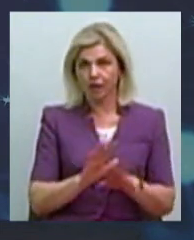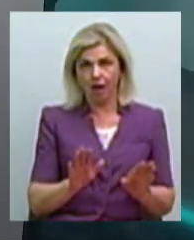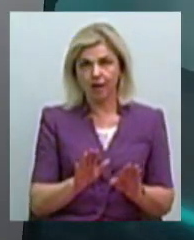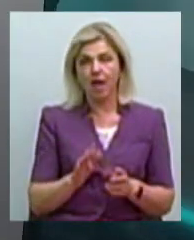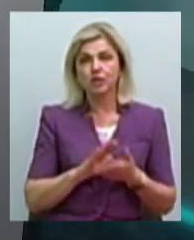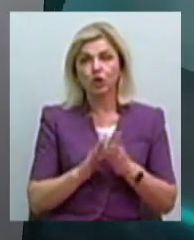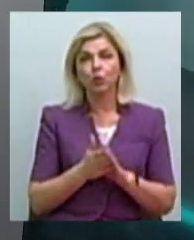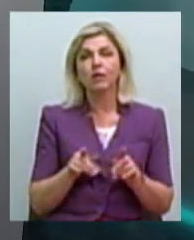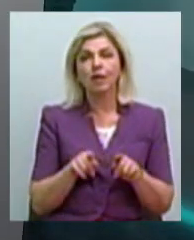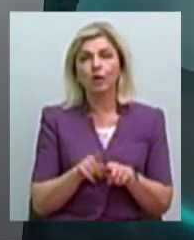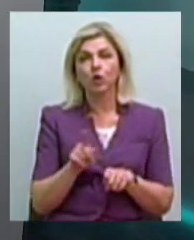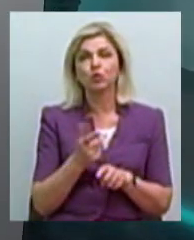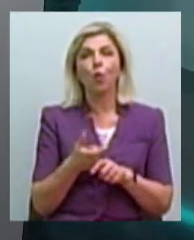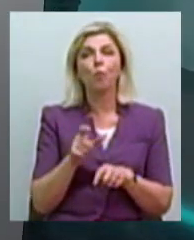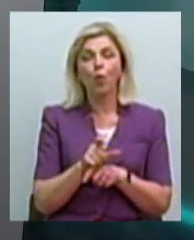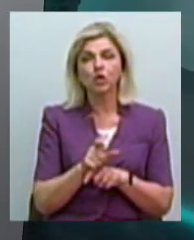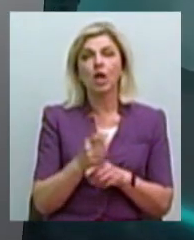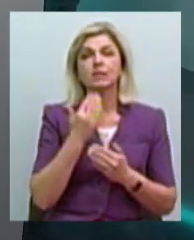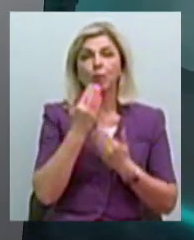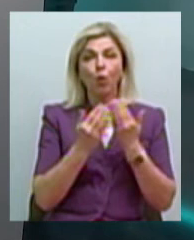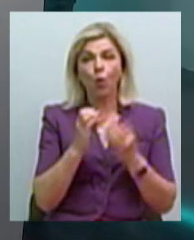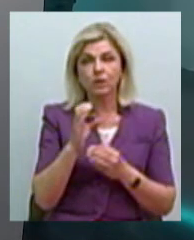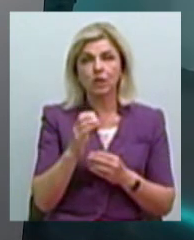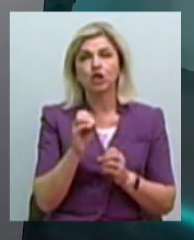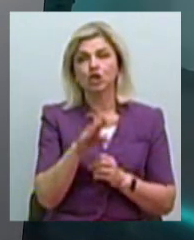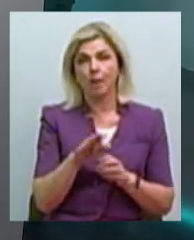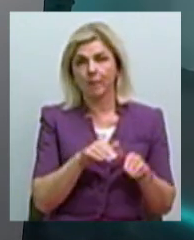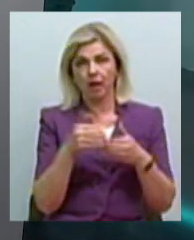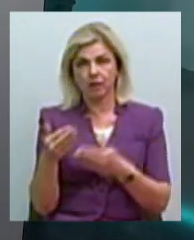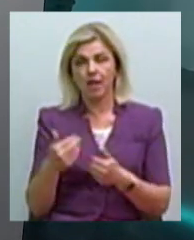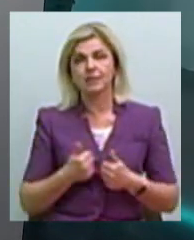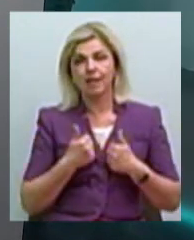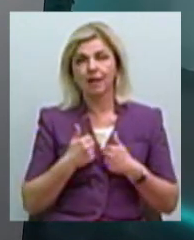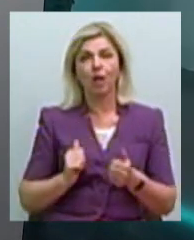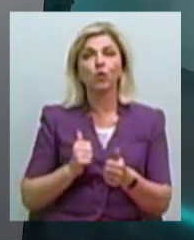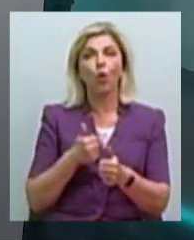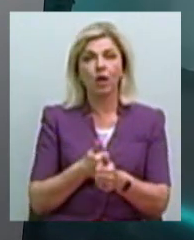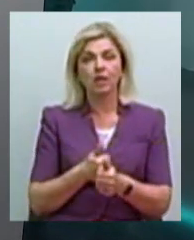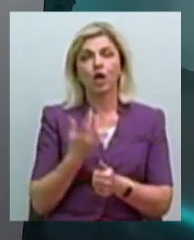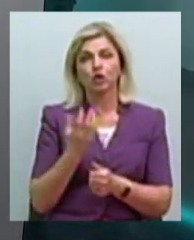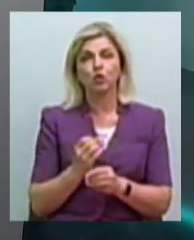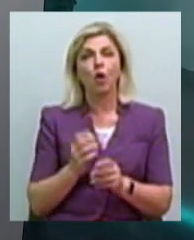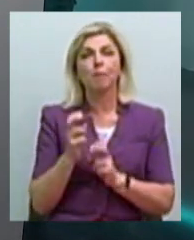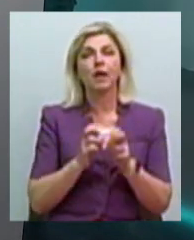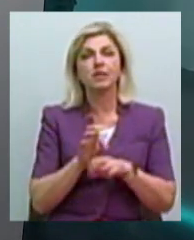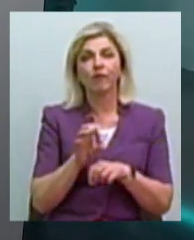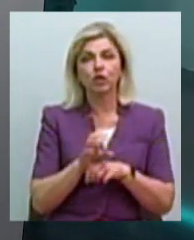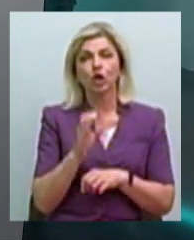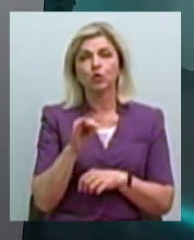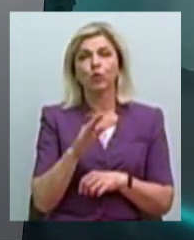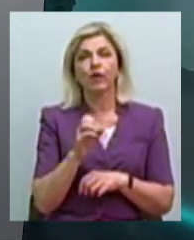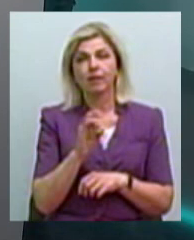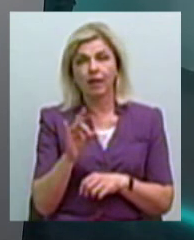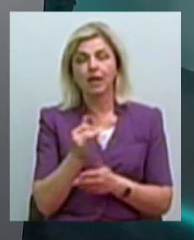нас гораздо больше спрос, чем наше предложение. И мы пытаемся быстренько его догонять, то есть производить еще сувенирку с вином. Вот тоже, как сказал Роман,